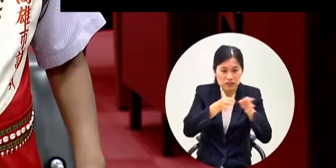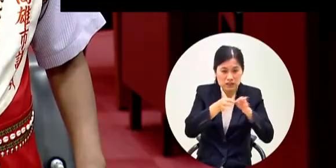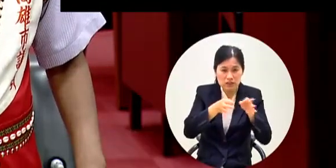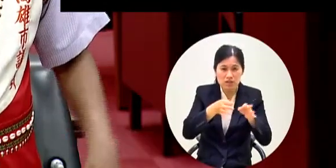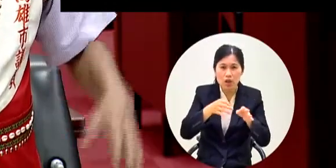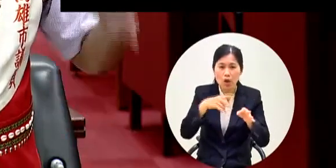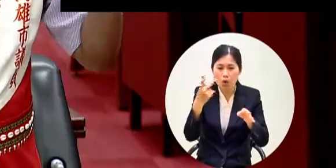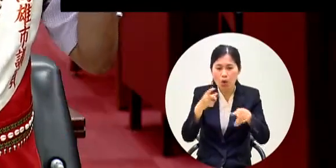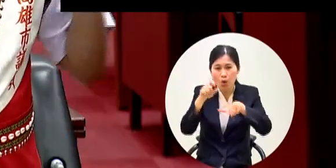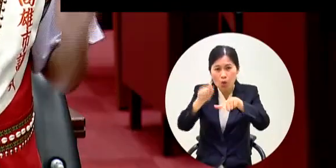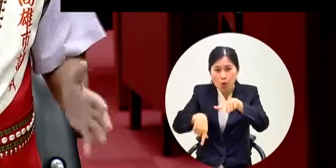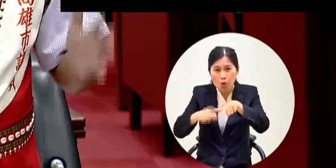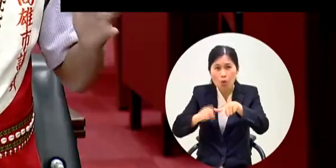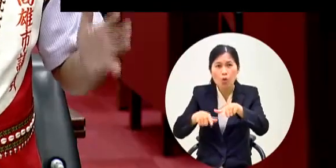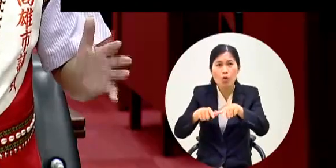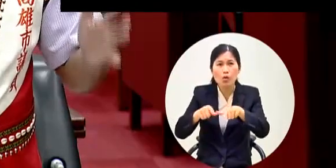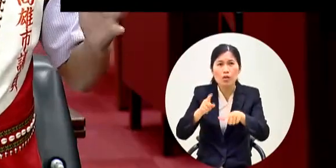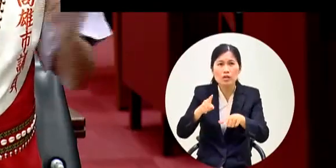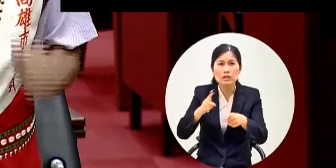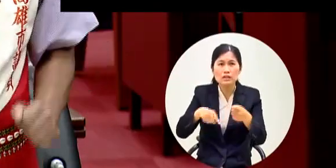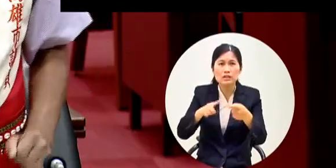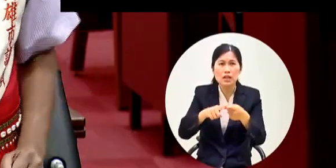你应该走这个方向。